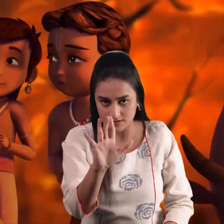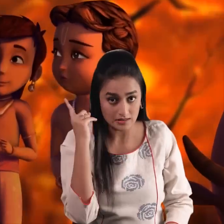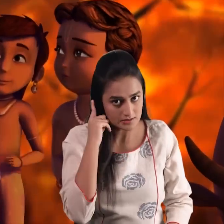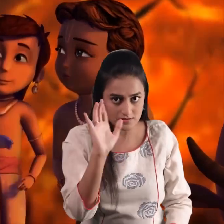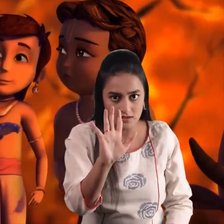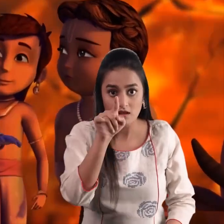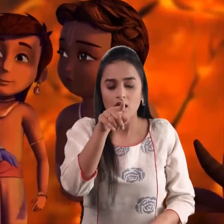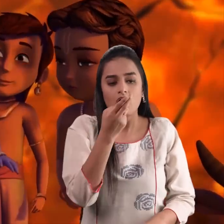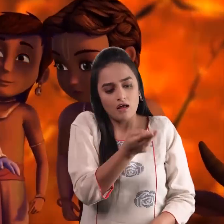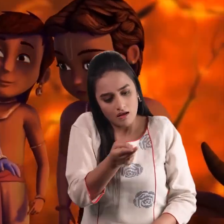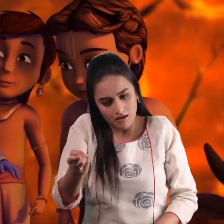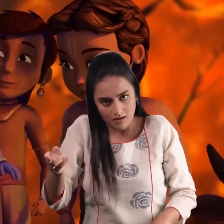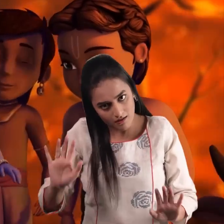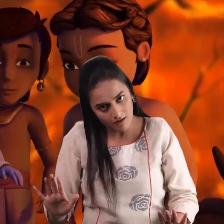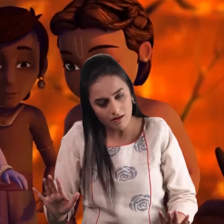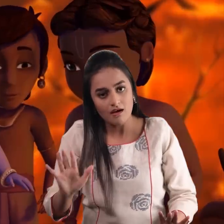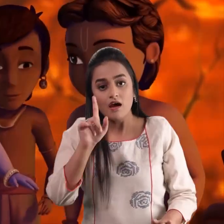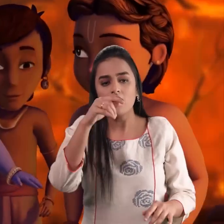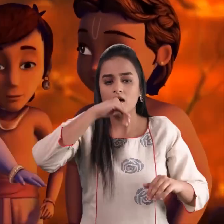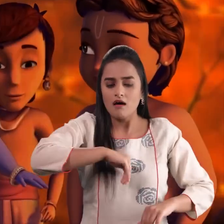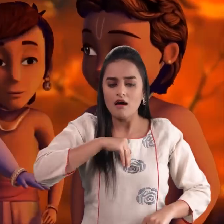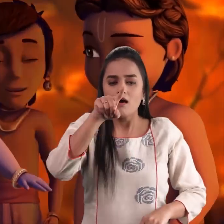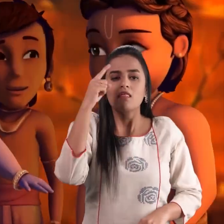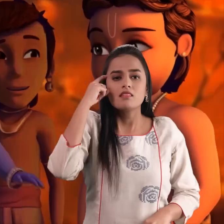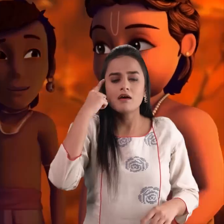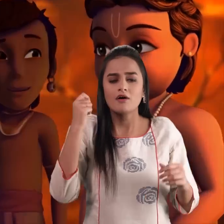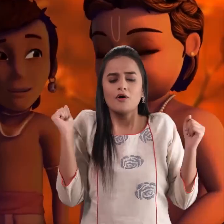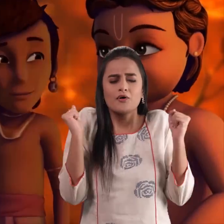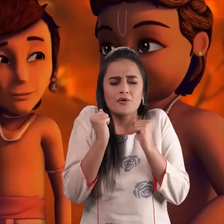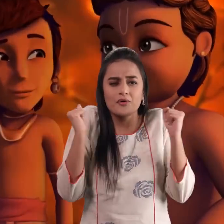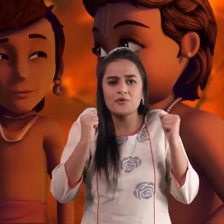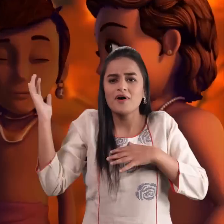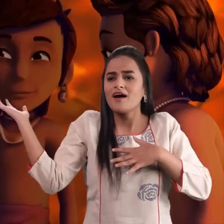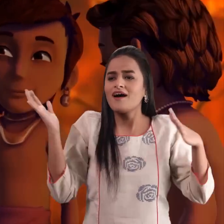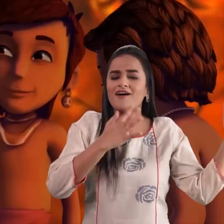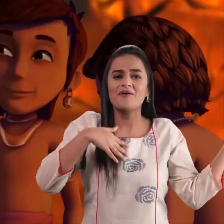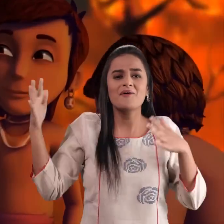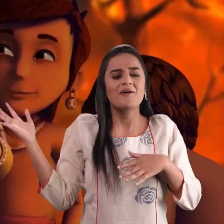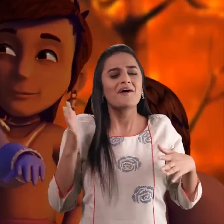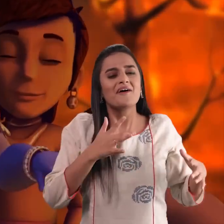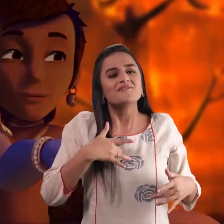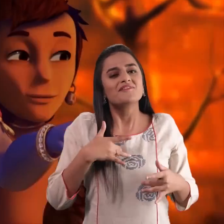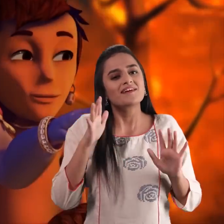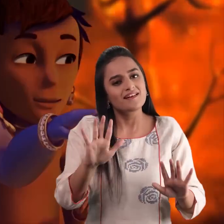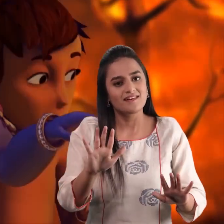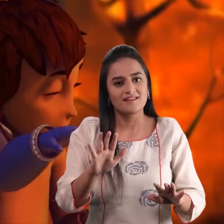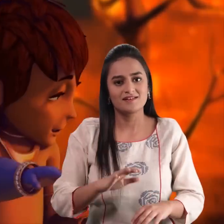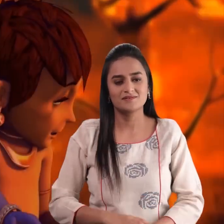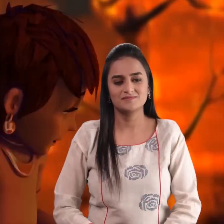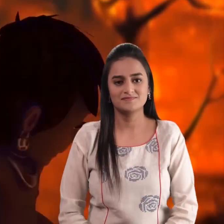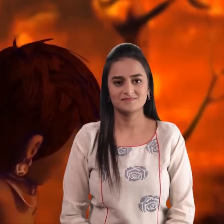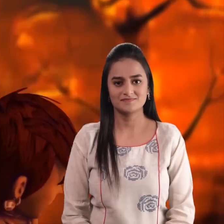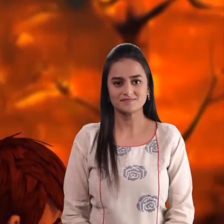सुनो, तुम घास पर लेट जाओ और मन में सोचो कि सुबह की ठंडी ठंडी हवा तुम्हें छू रही है।